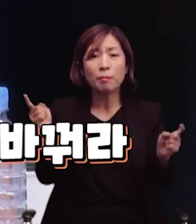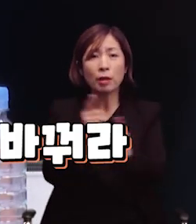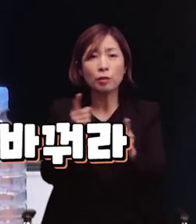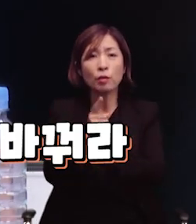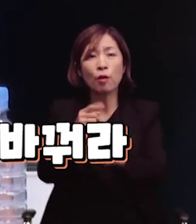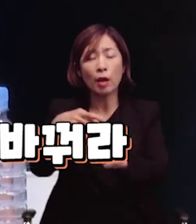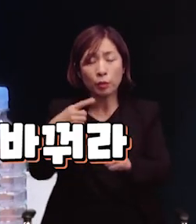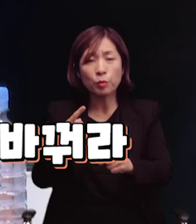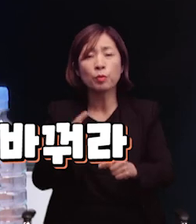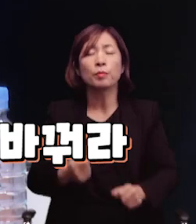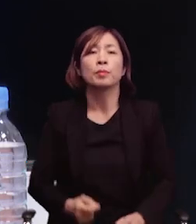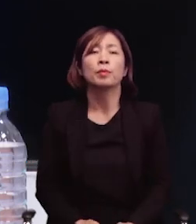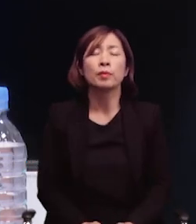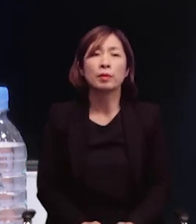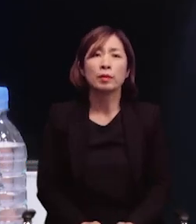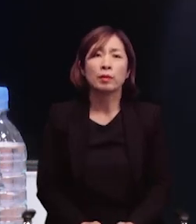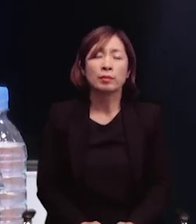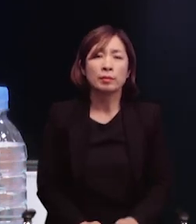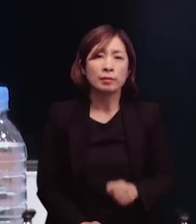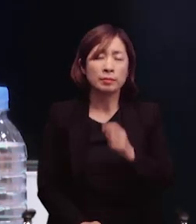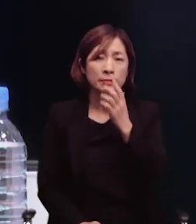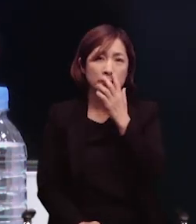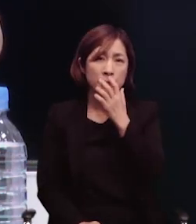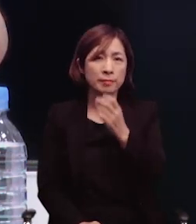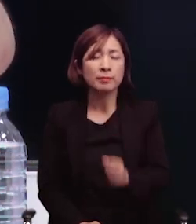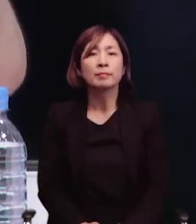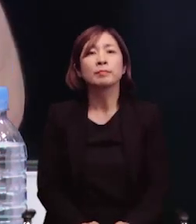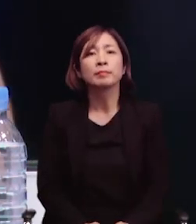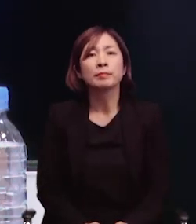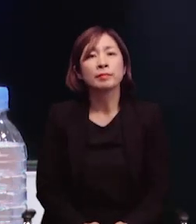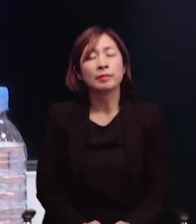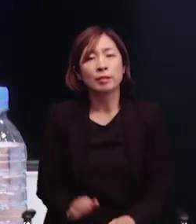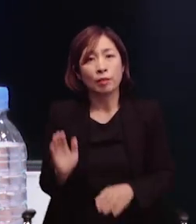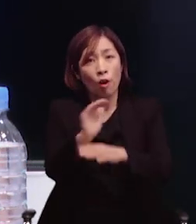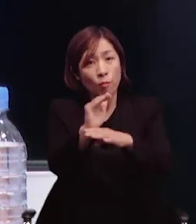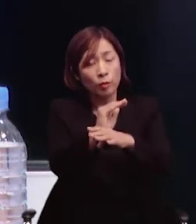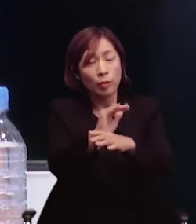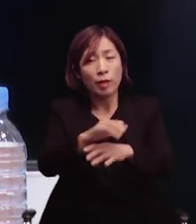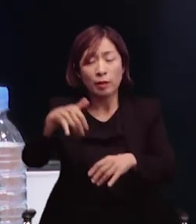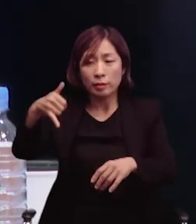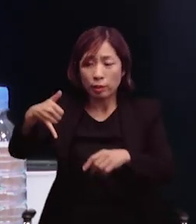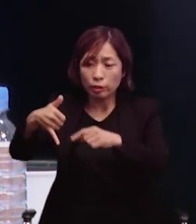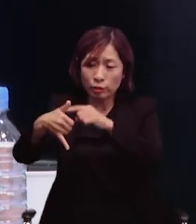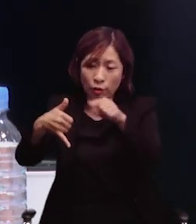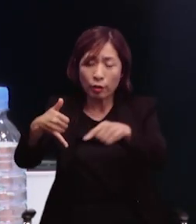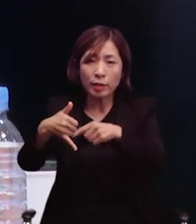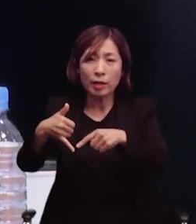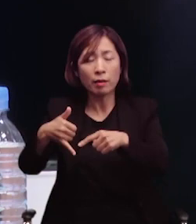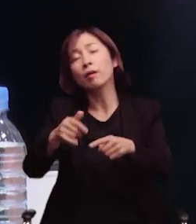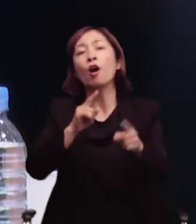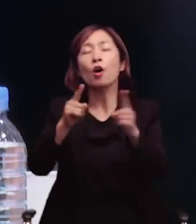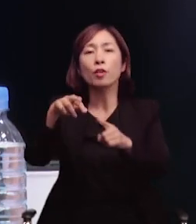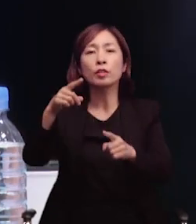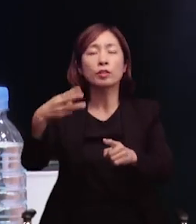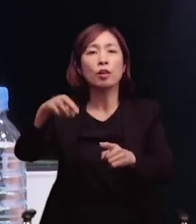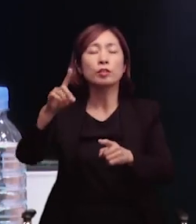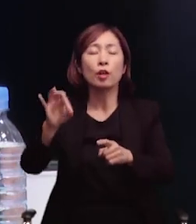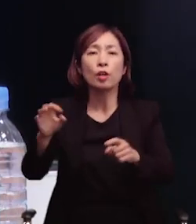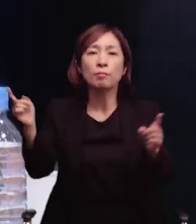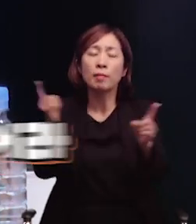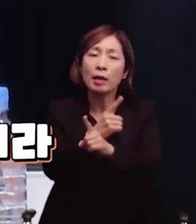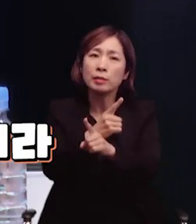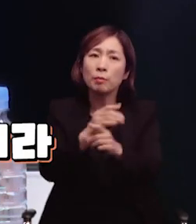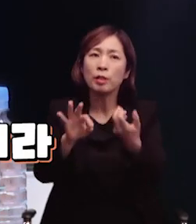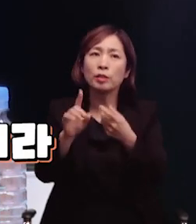잘 기억해 2시면 그 컴퓨터나 전화기에 언어 설정을 닭 부셔서